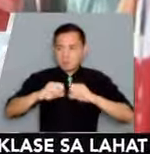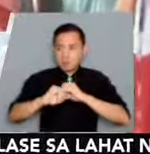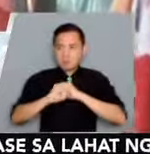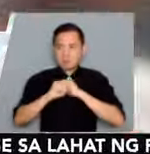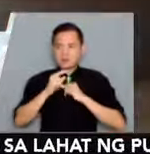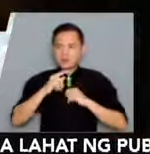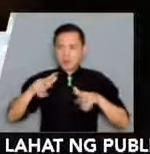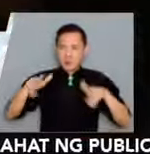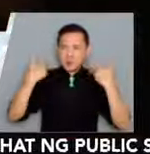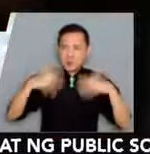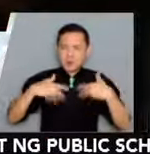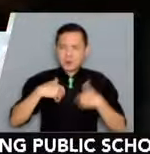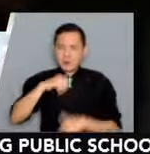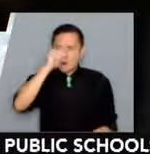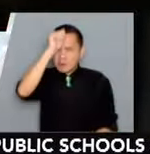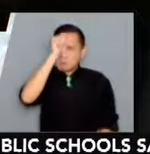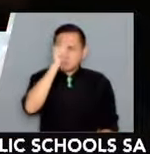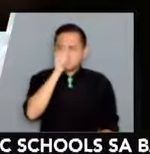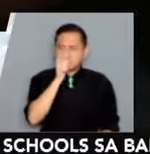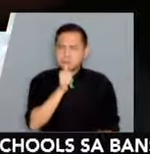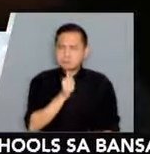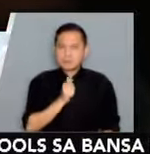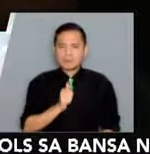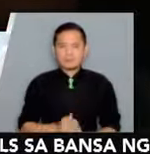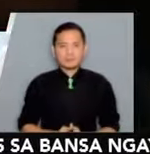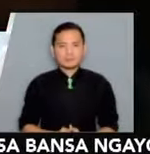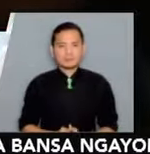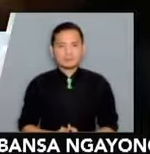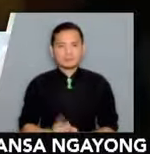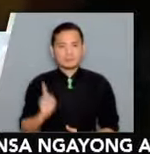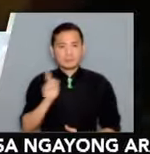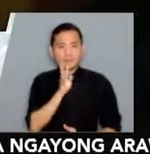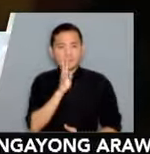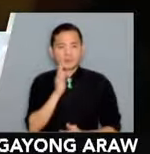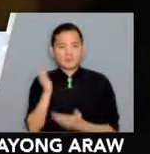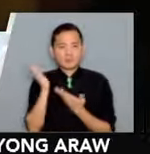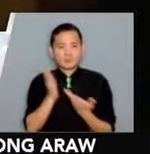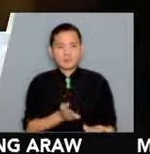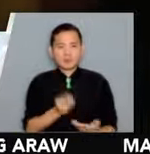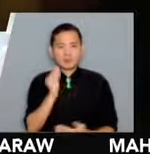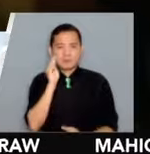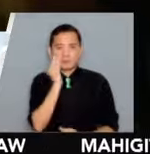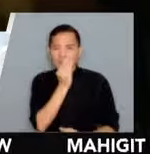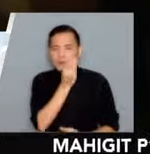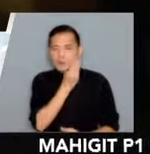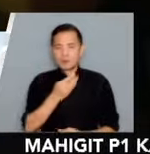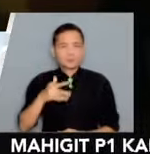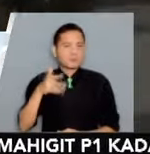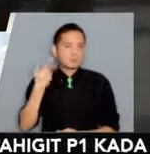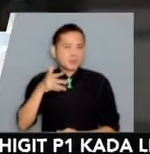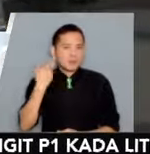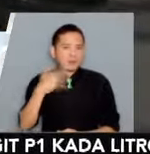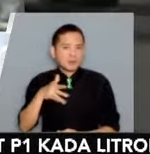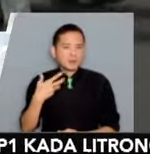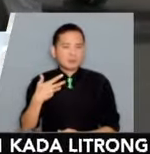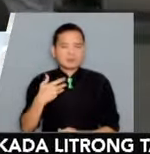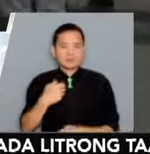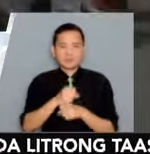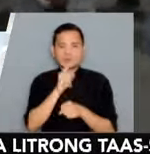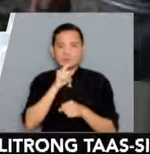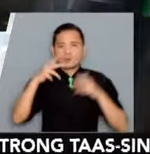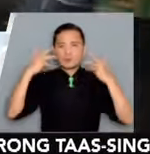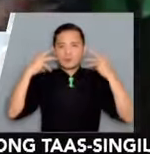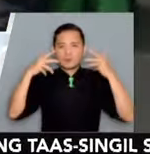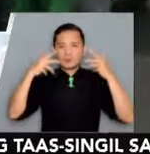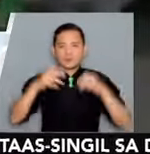pasensya. Nagdadala ng panyo, tsaka pamaypay para maibsan yung init. Paano pa kaya iyong